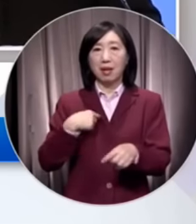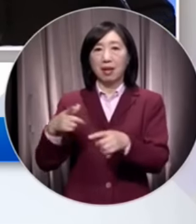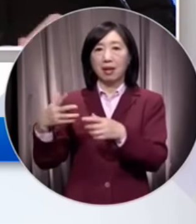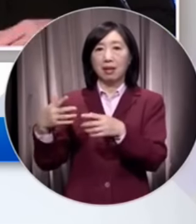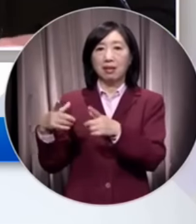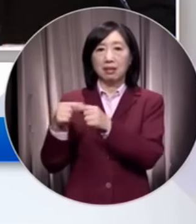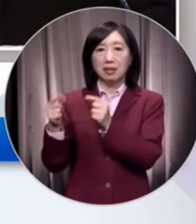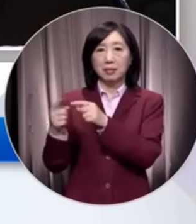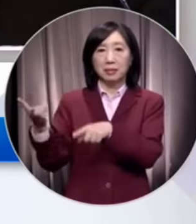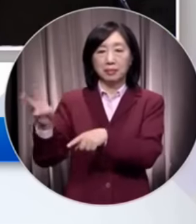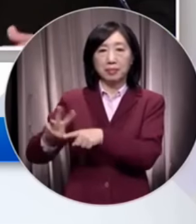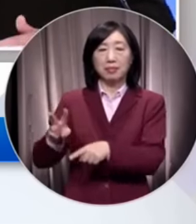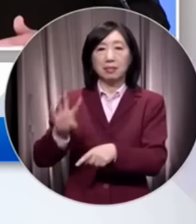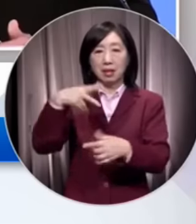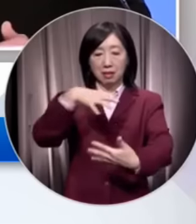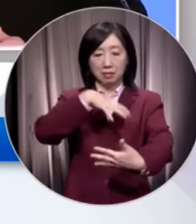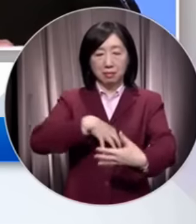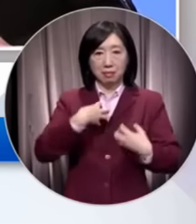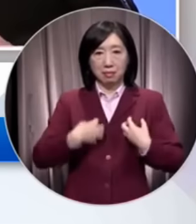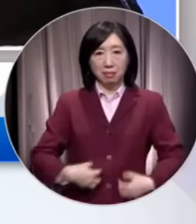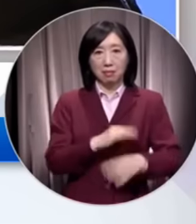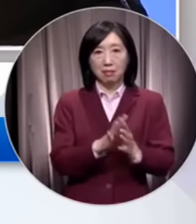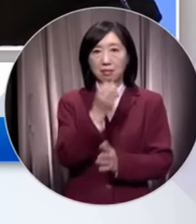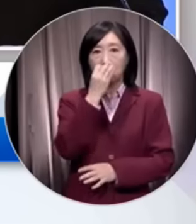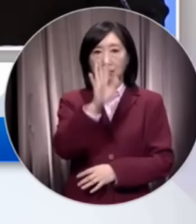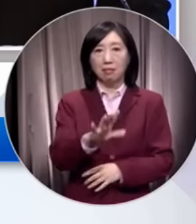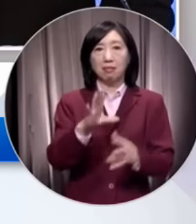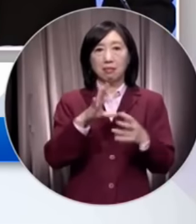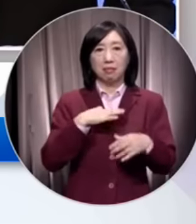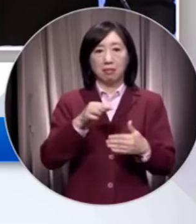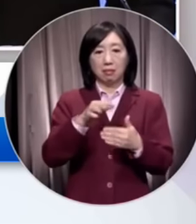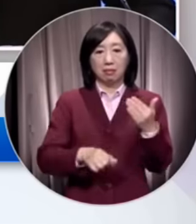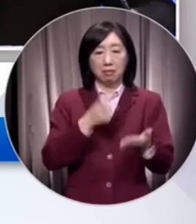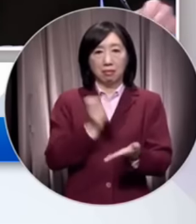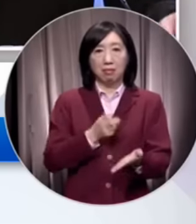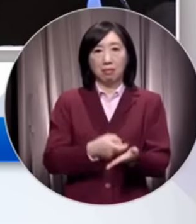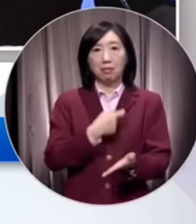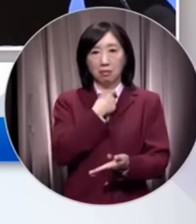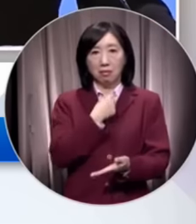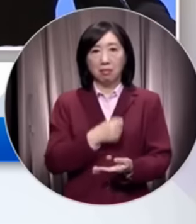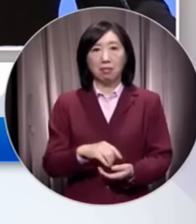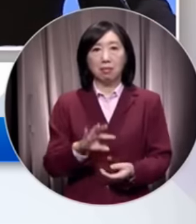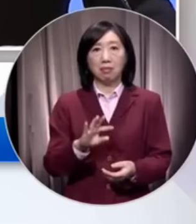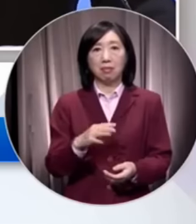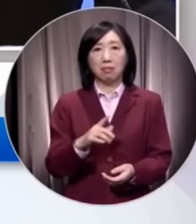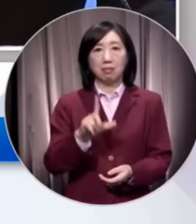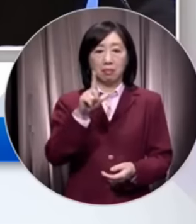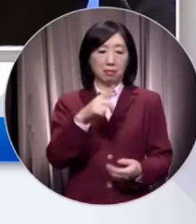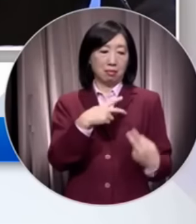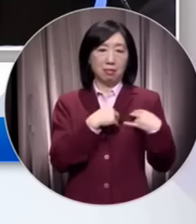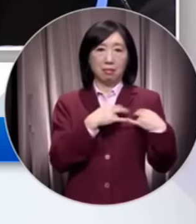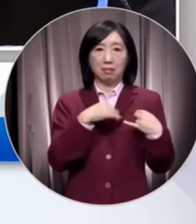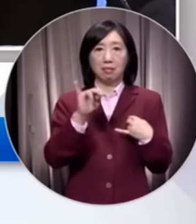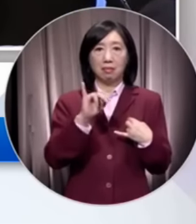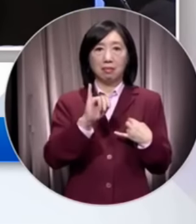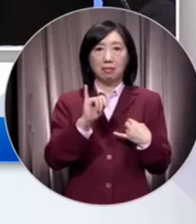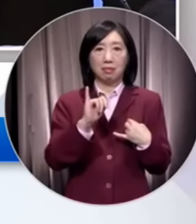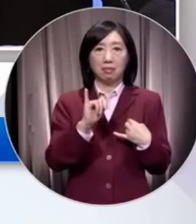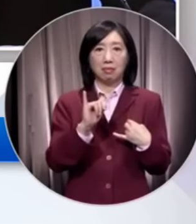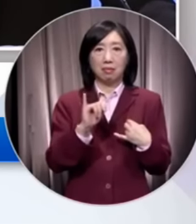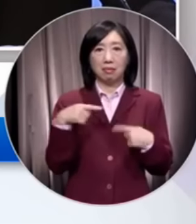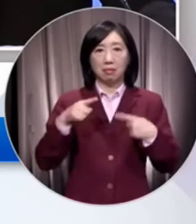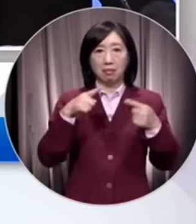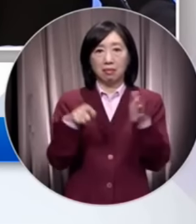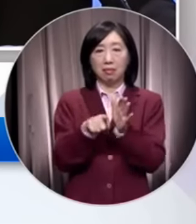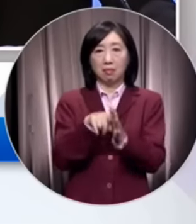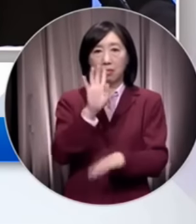很多的内脏，所以一定要建立台湾自己的安全标准。可是上一次蔡主席在辩论会当中让大家吓了一